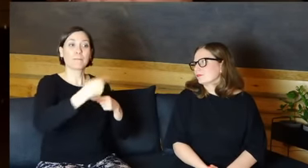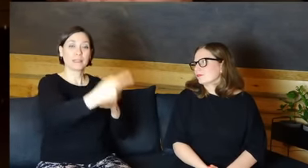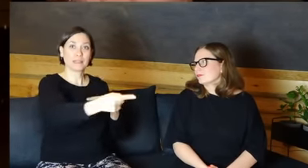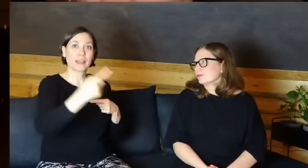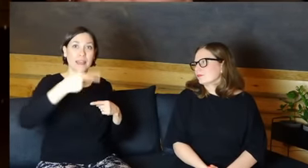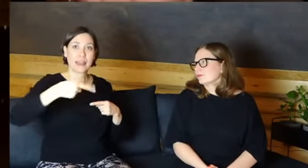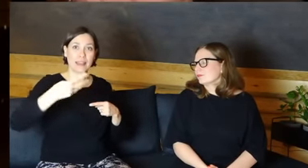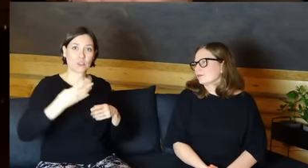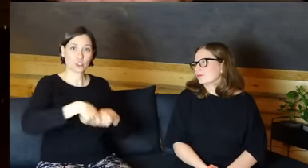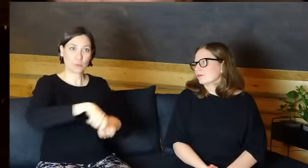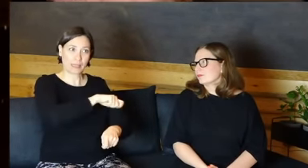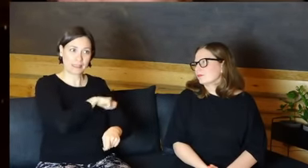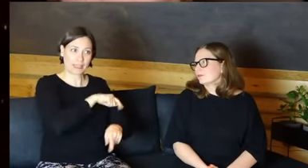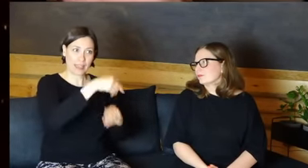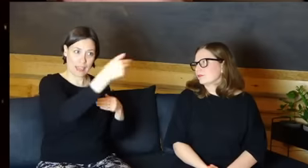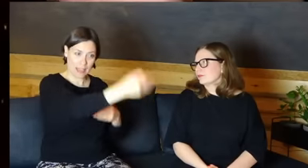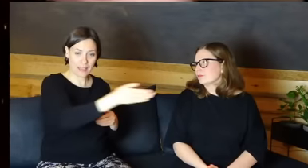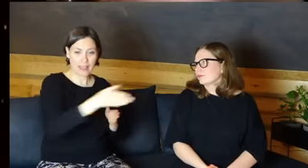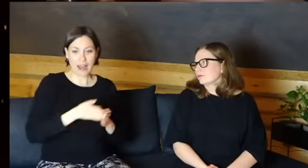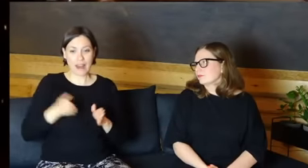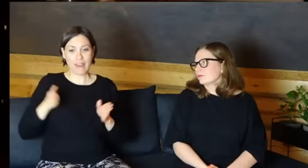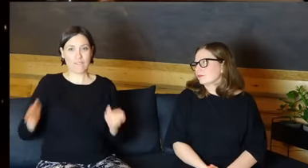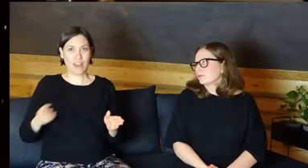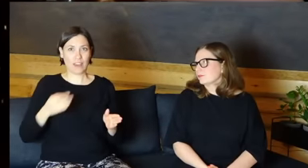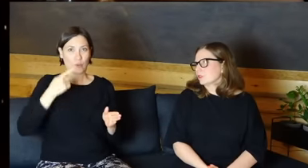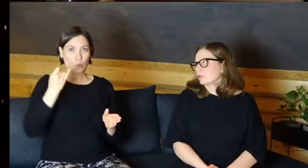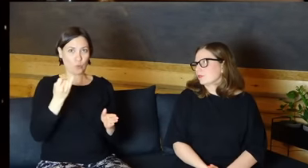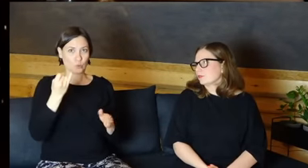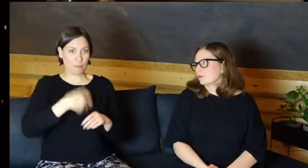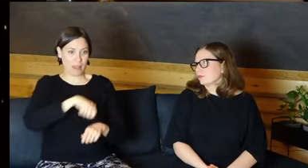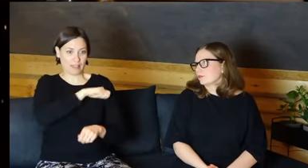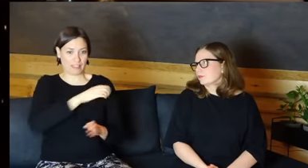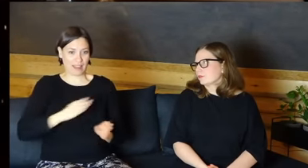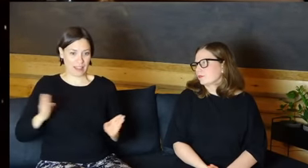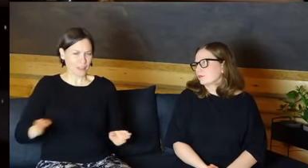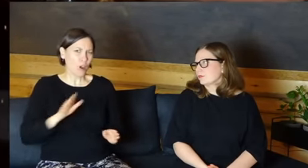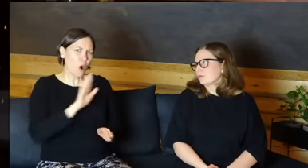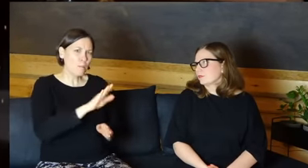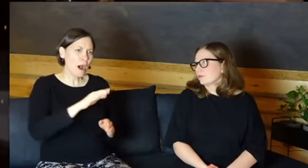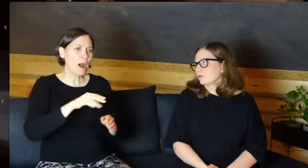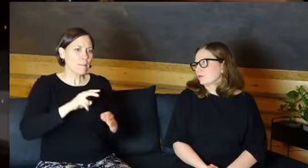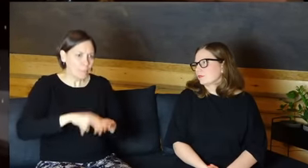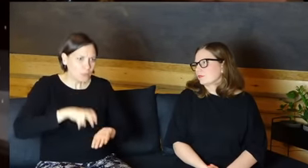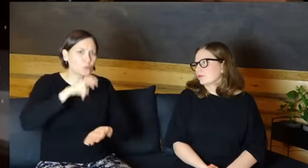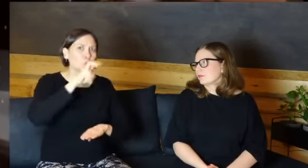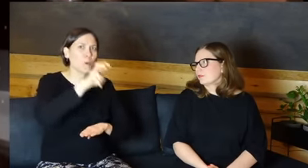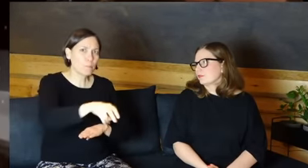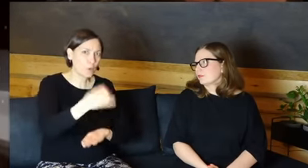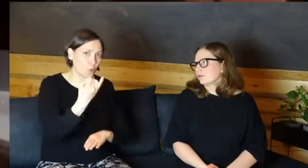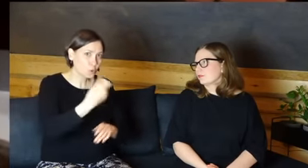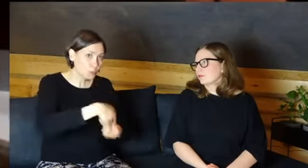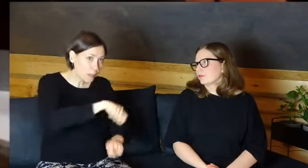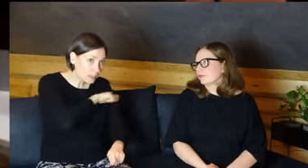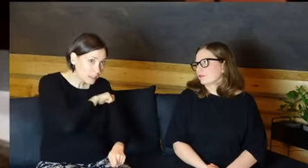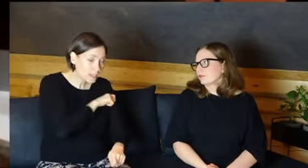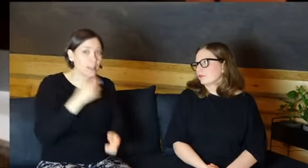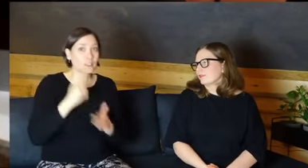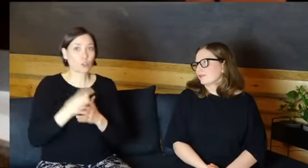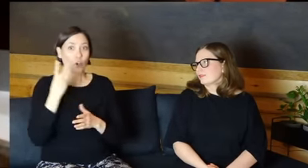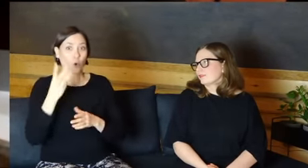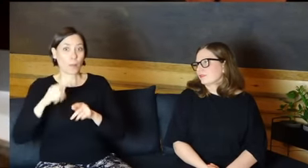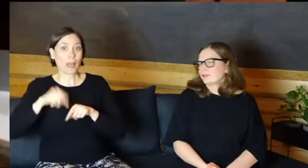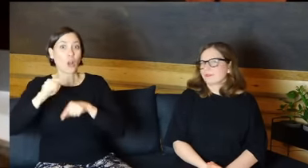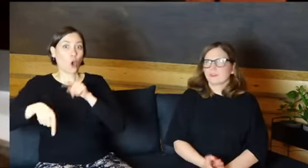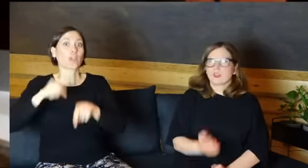leviä, niin eikö sun pituushyppy ole 6 metriä suurin piirtein ja kolmiloikka 14 metriä? Joo, 6